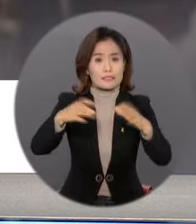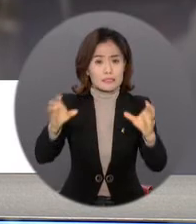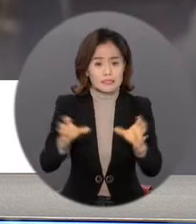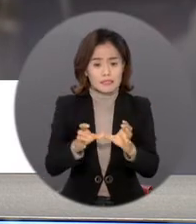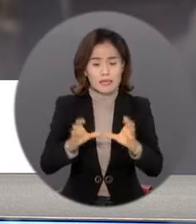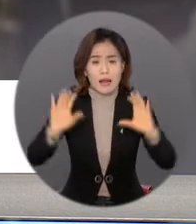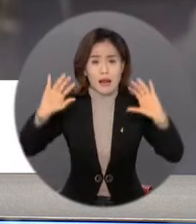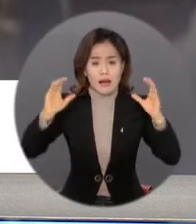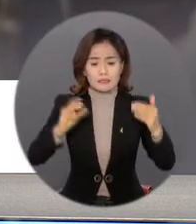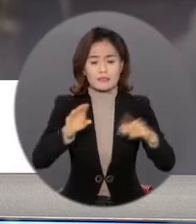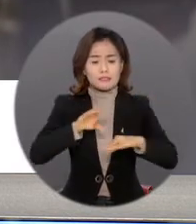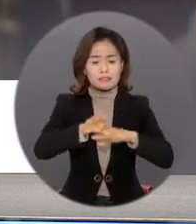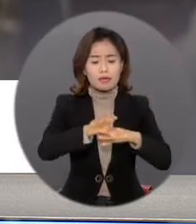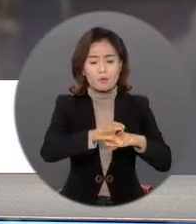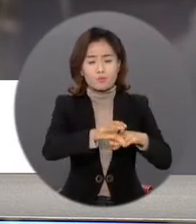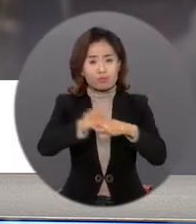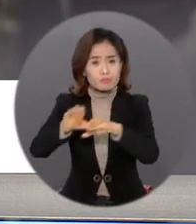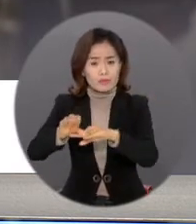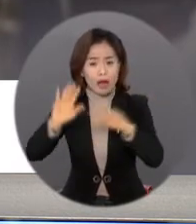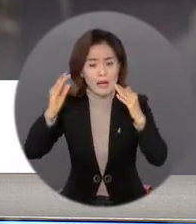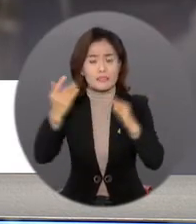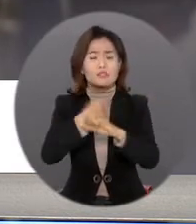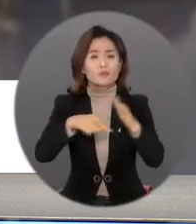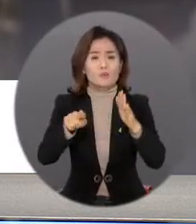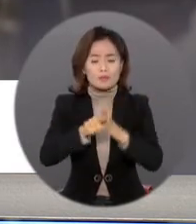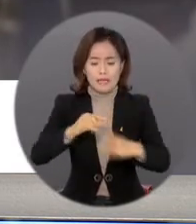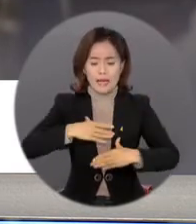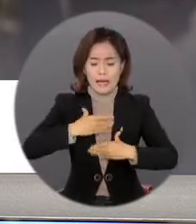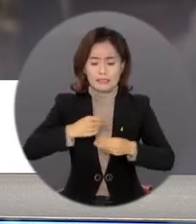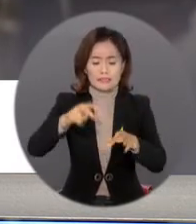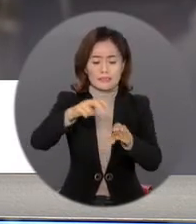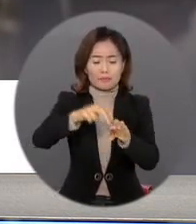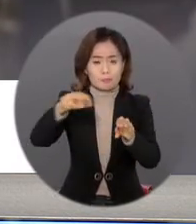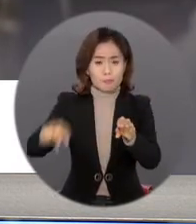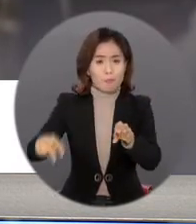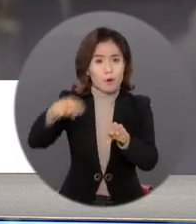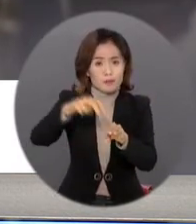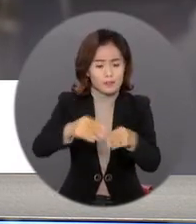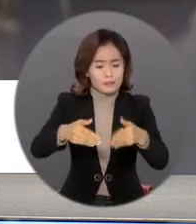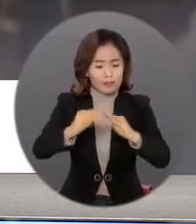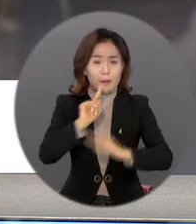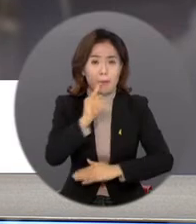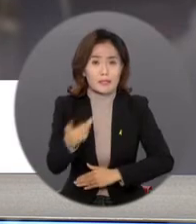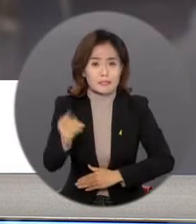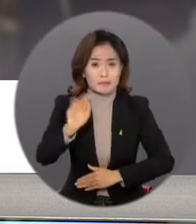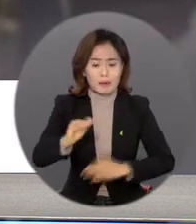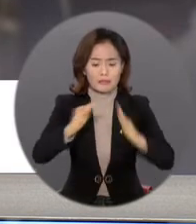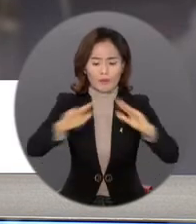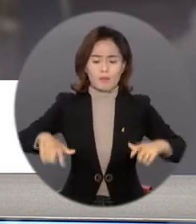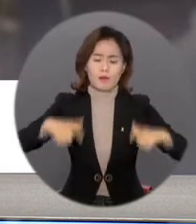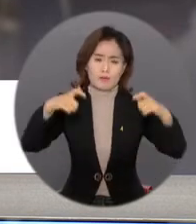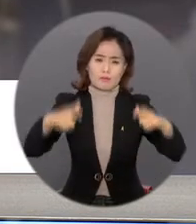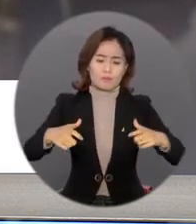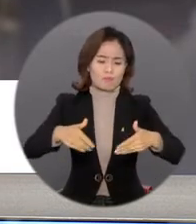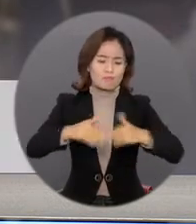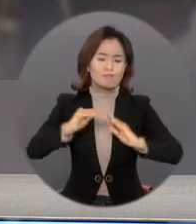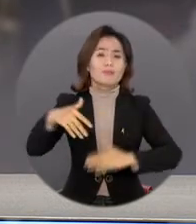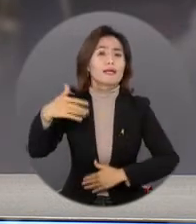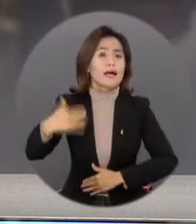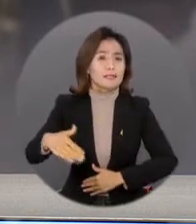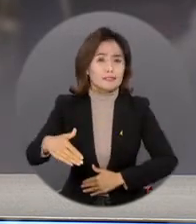아이들을 차로 데려다주는 학부모를 위해 안심 승하차존을 설치하겠다고 했지만 전남에는 단 한 곳도